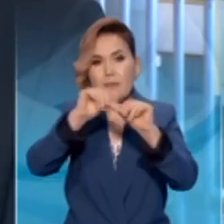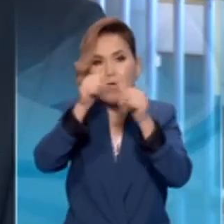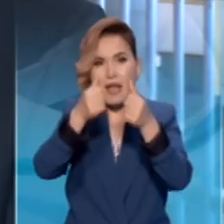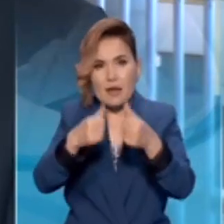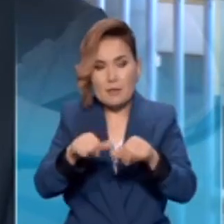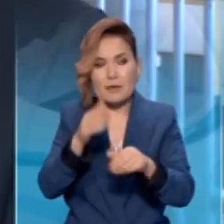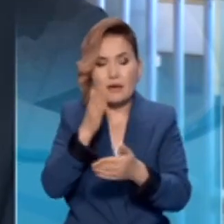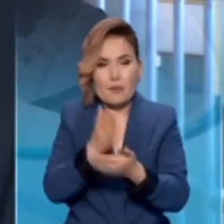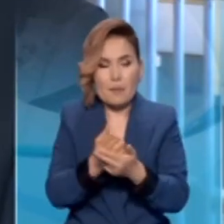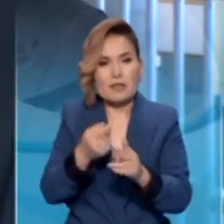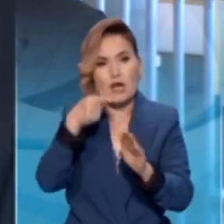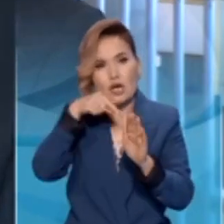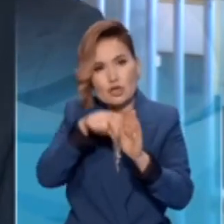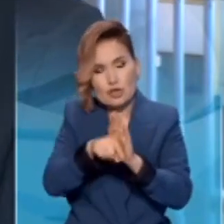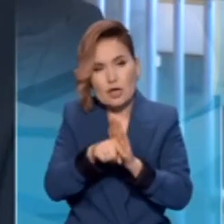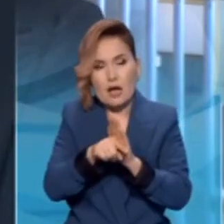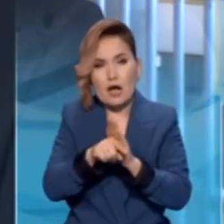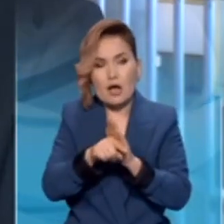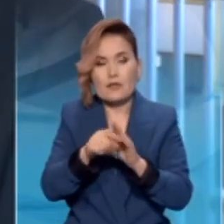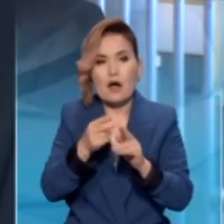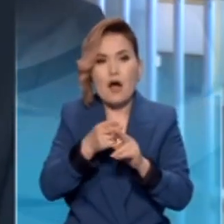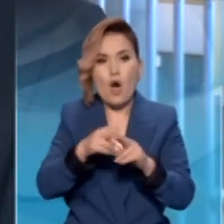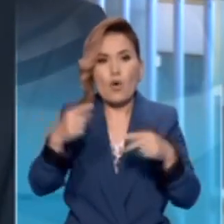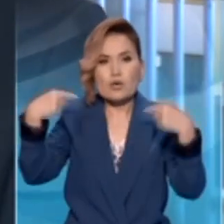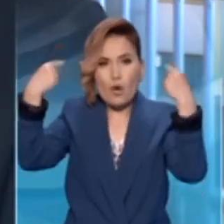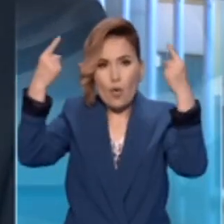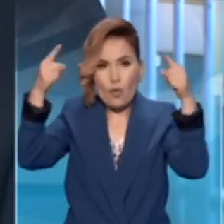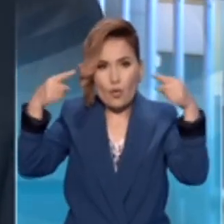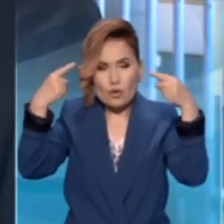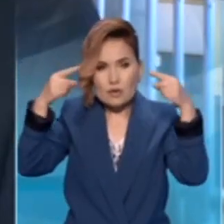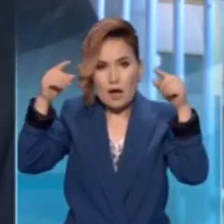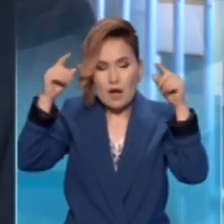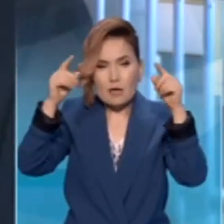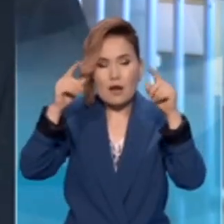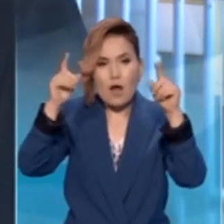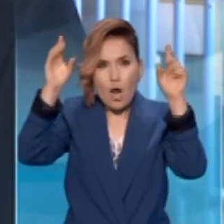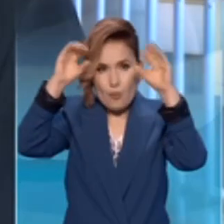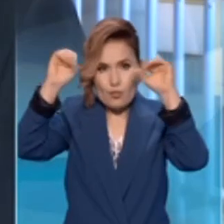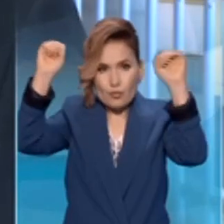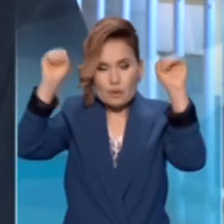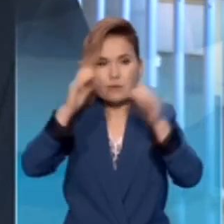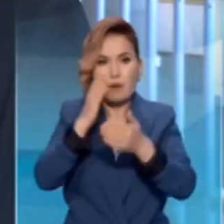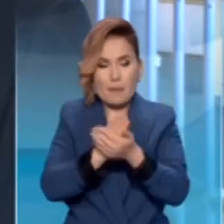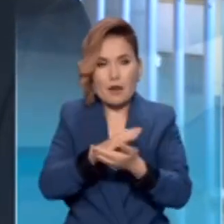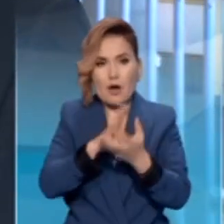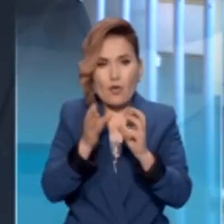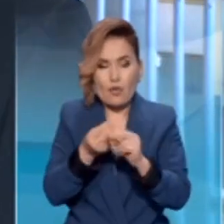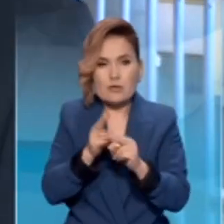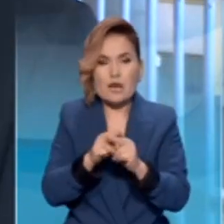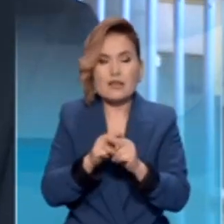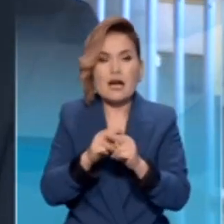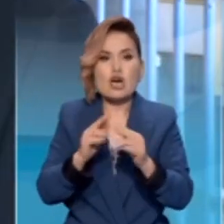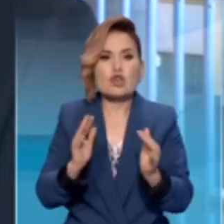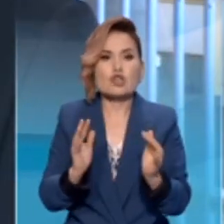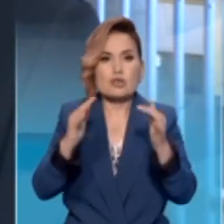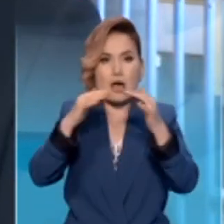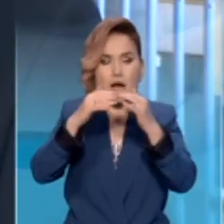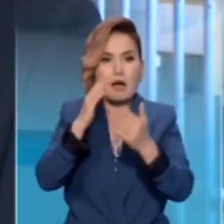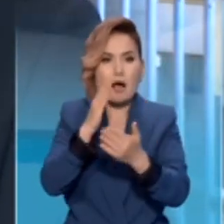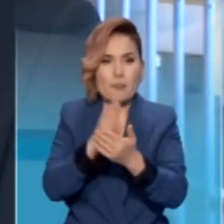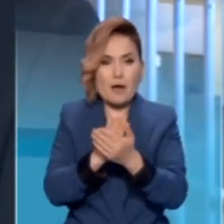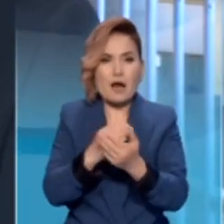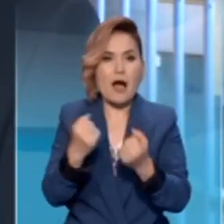Mesela şimdi Koskar Mitra, o bir tırgan yok. Şanırağın büyük, kirgen ken, bosağın berk olsun